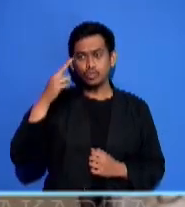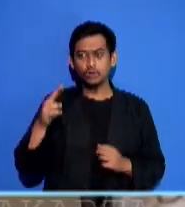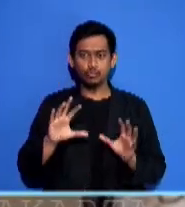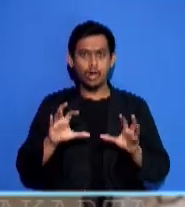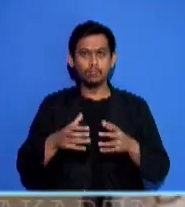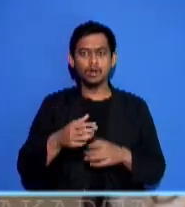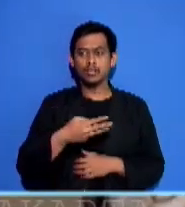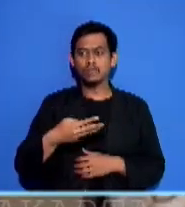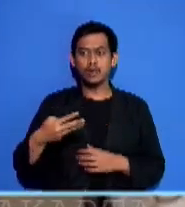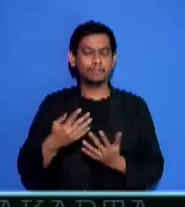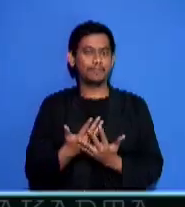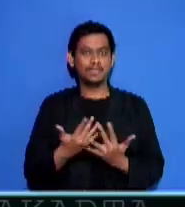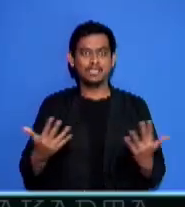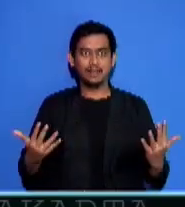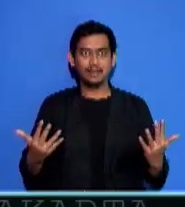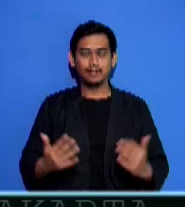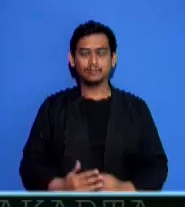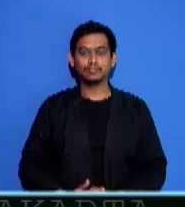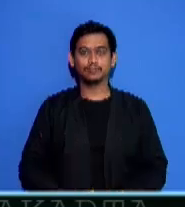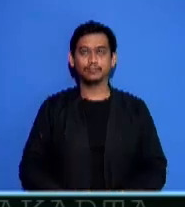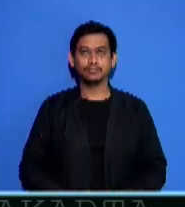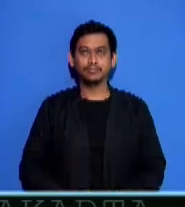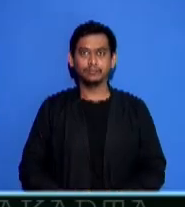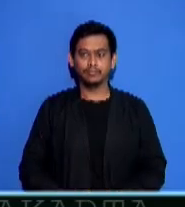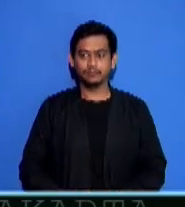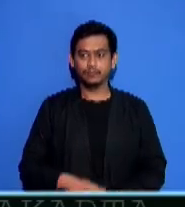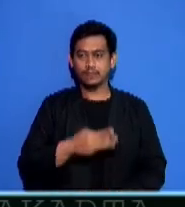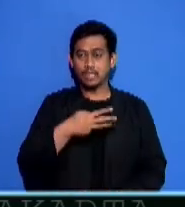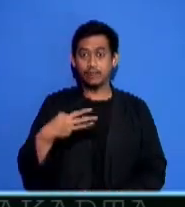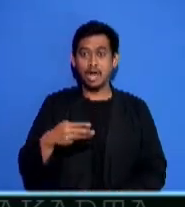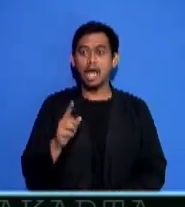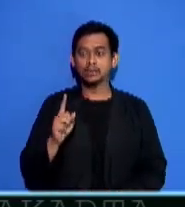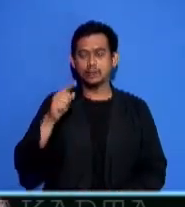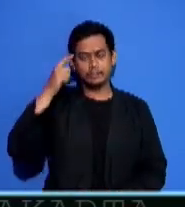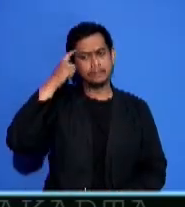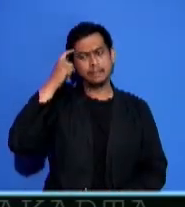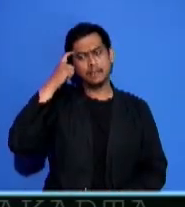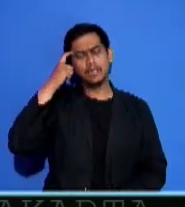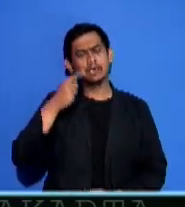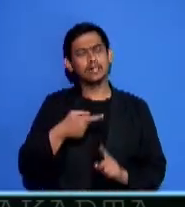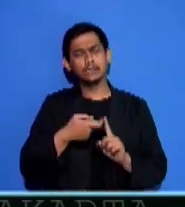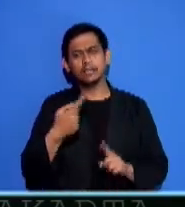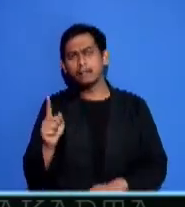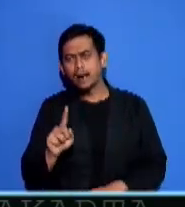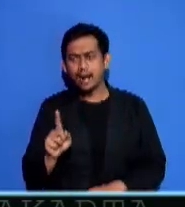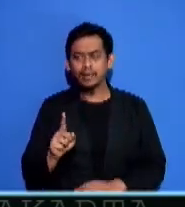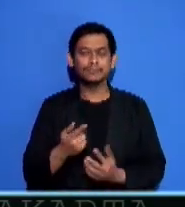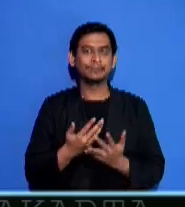maupun rakyat tetap harus ada rasionalitas dariun